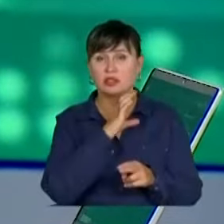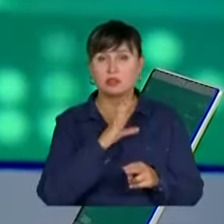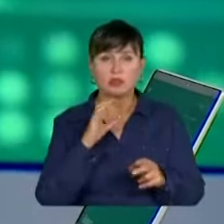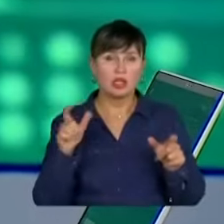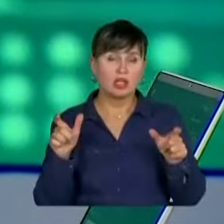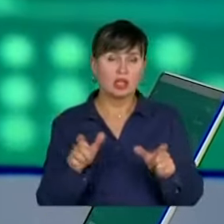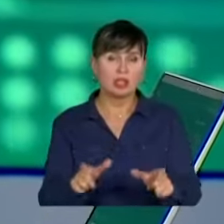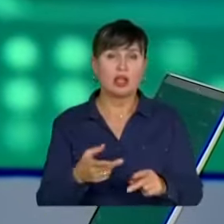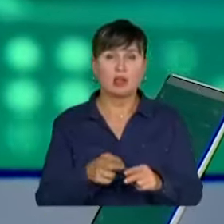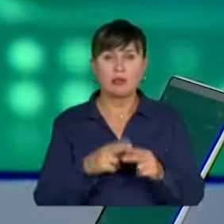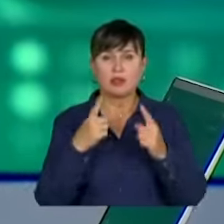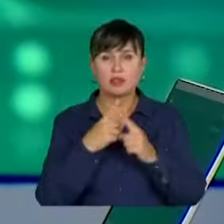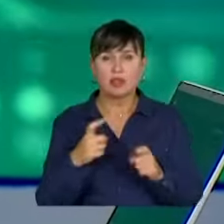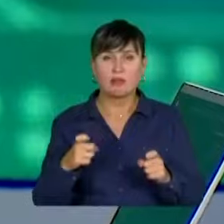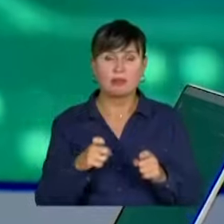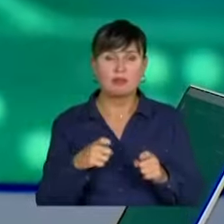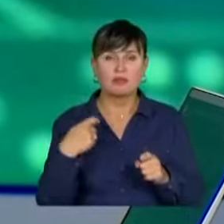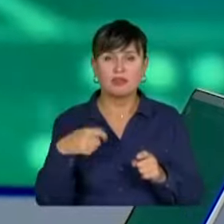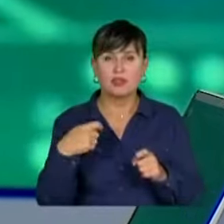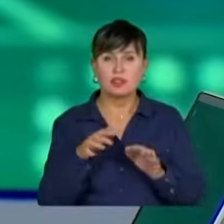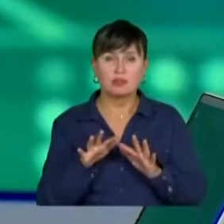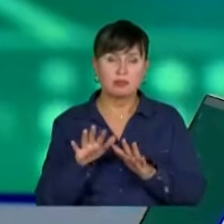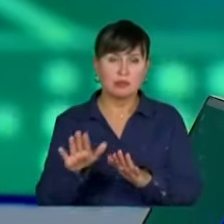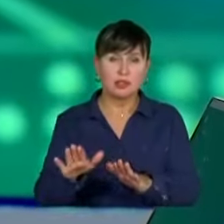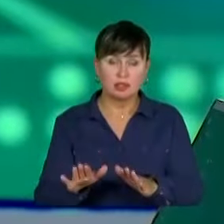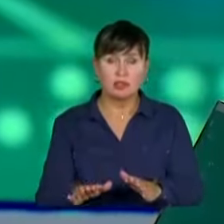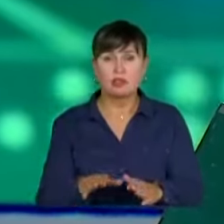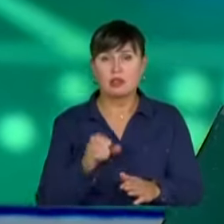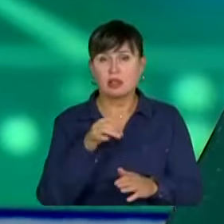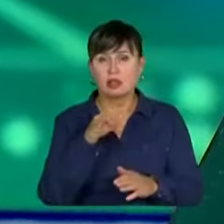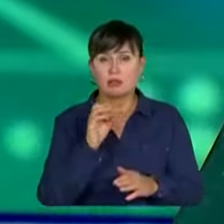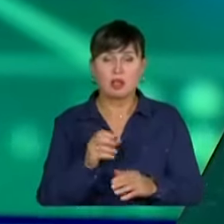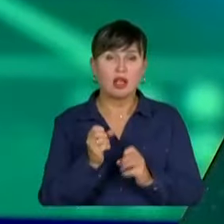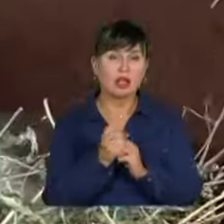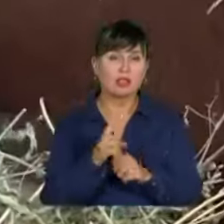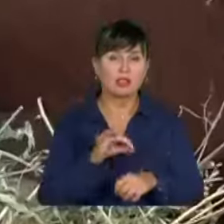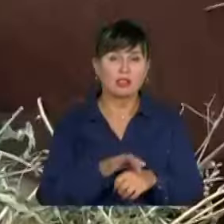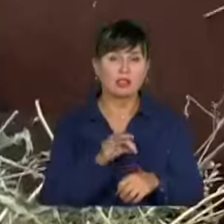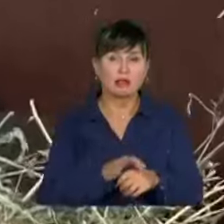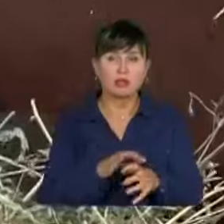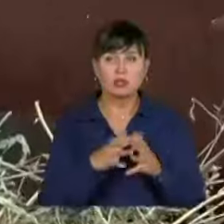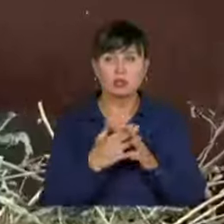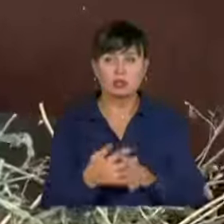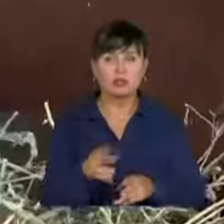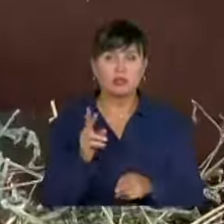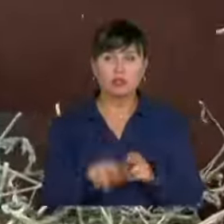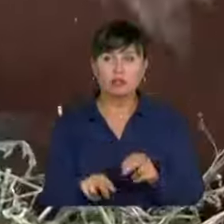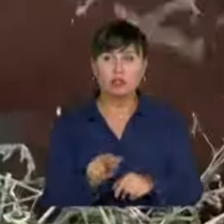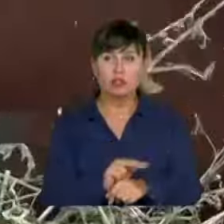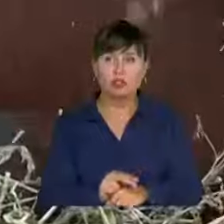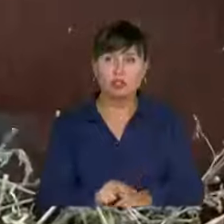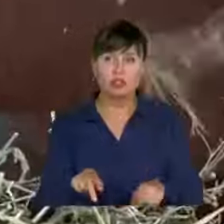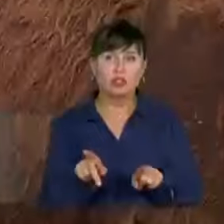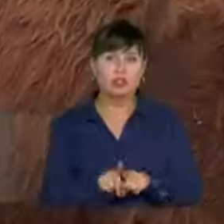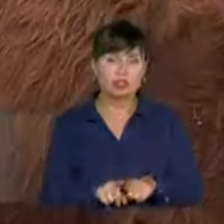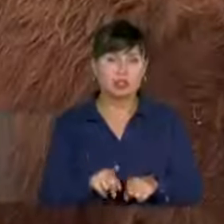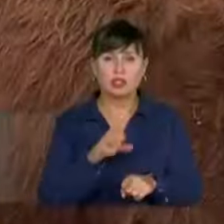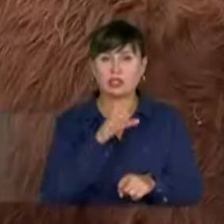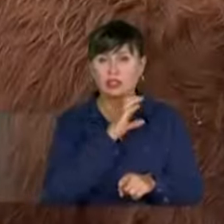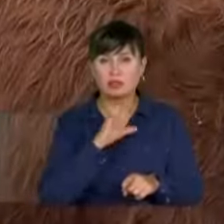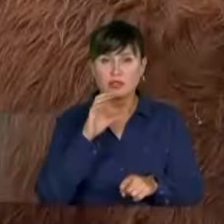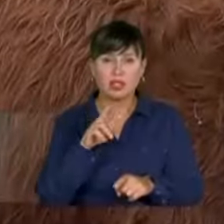карантин. Об этом сообщил вице-министр сельского хозяйства Ермек Кенжеханулла. 11 заболевших сельчан завершают лечение. Также сибирскую язву выявили